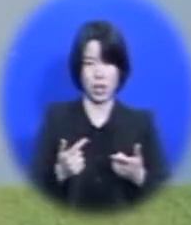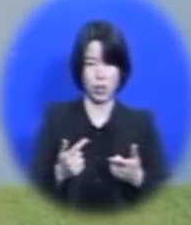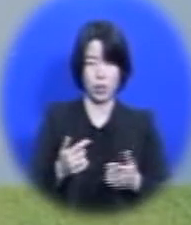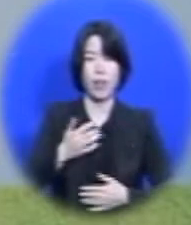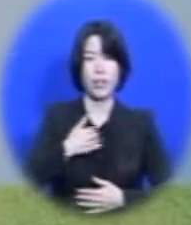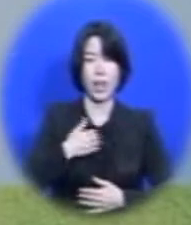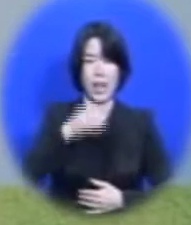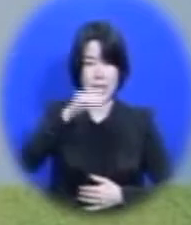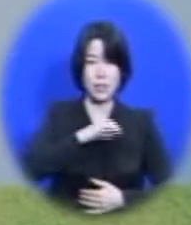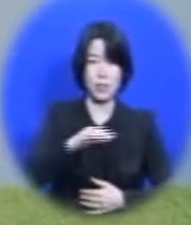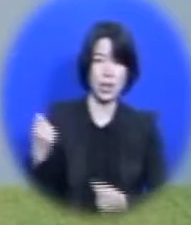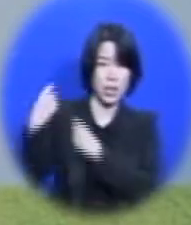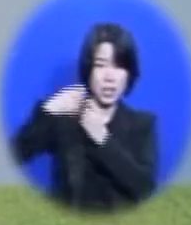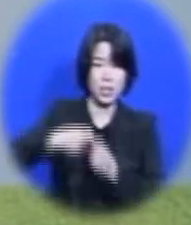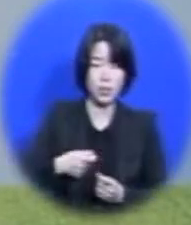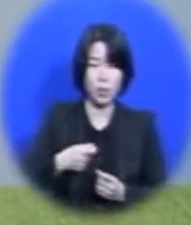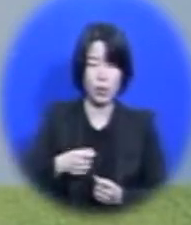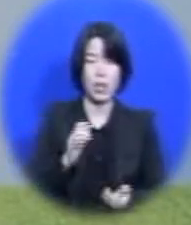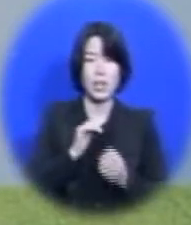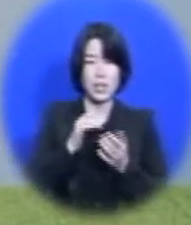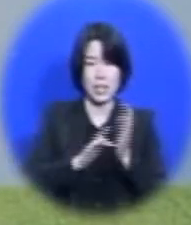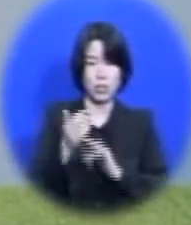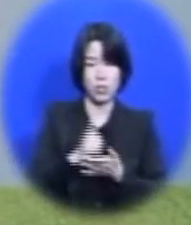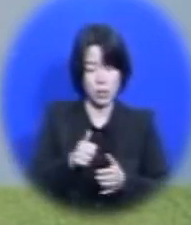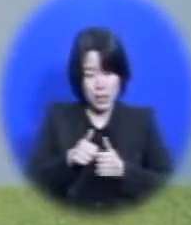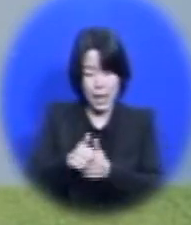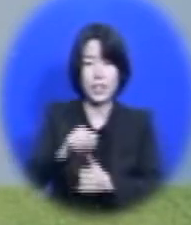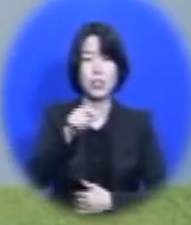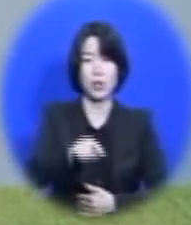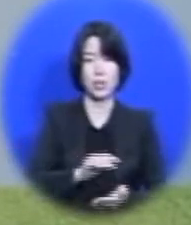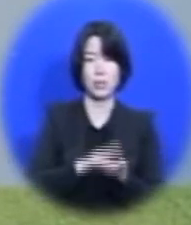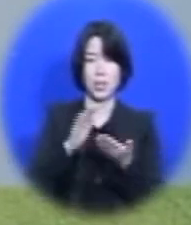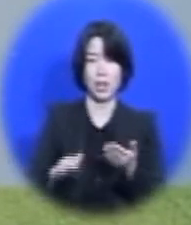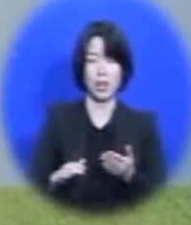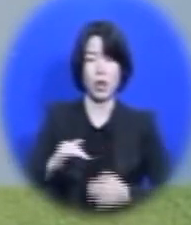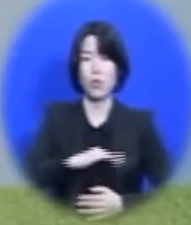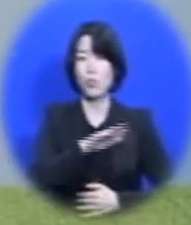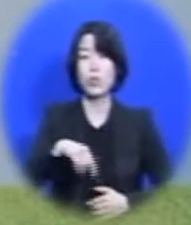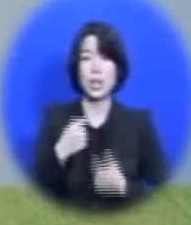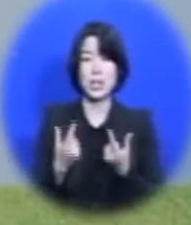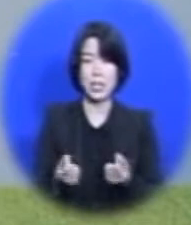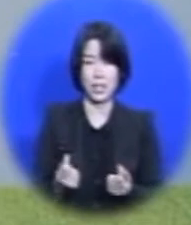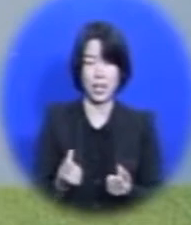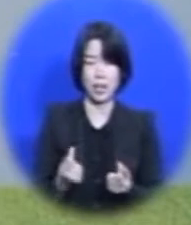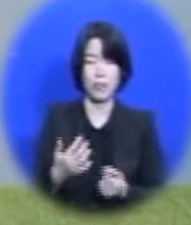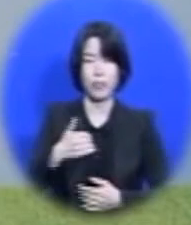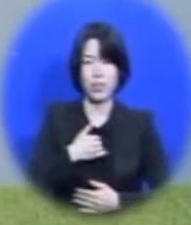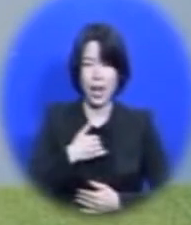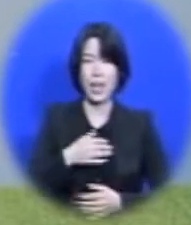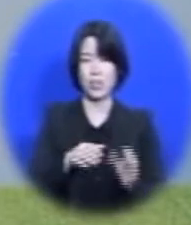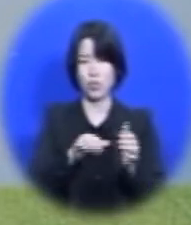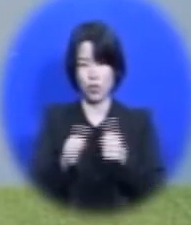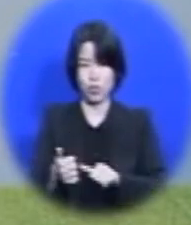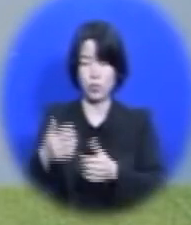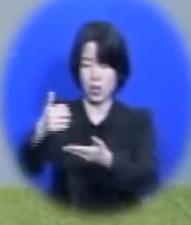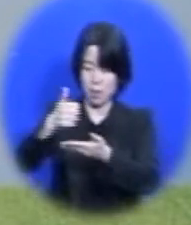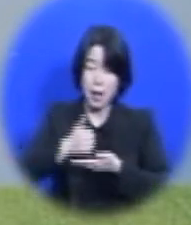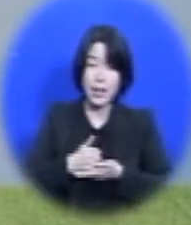그리고 나의 십자가를 지고 그리고 예수님을 따르는 겁니다. 우리가 이렇게 나의 죽음을